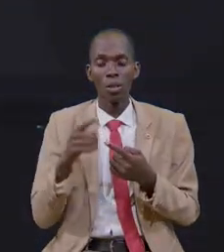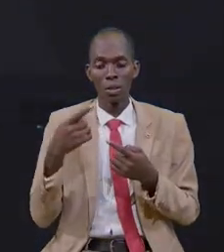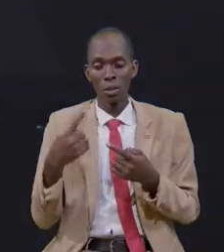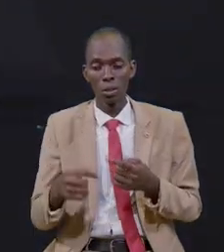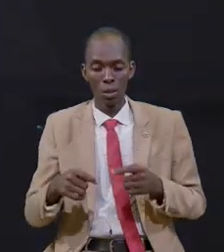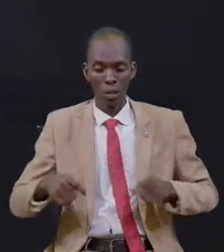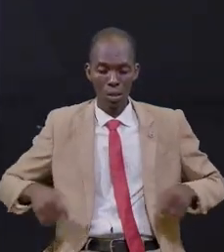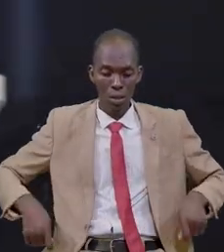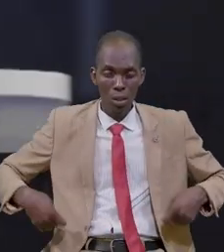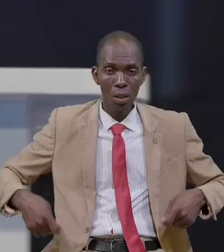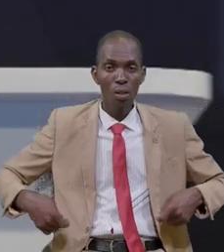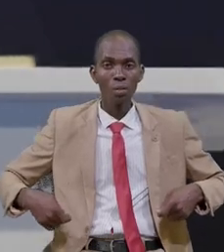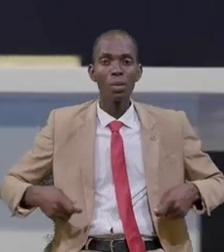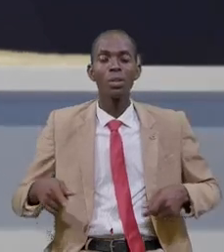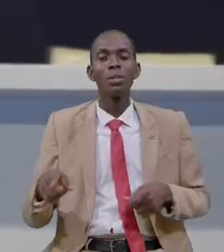quand ils sont paralytiques,